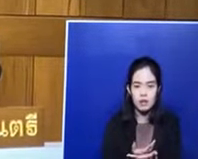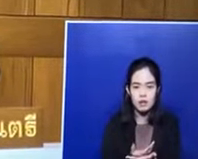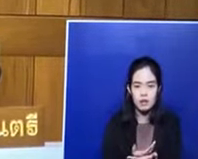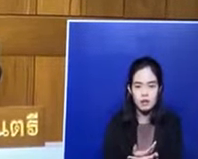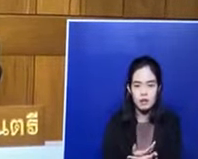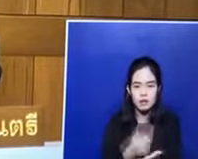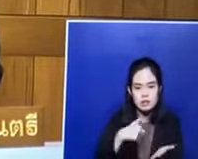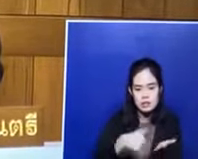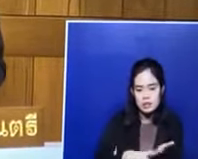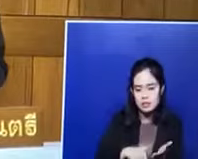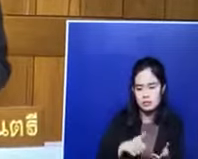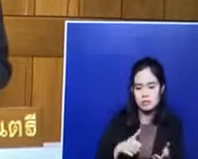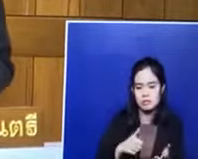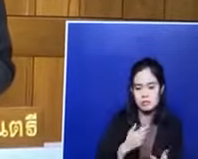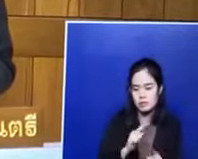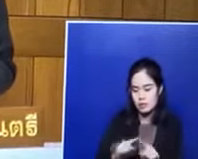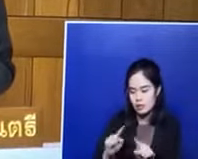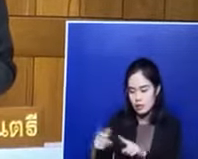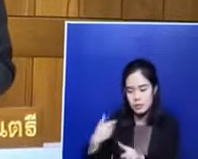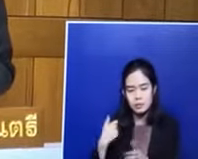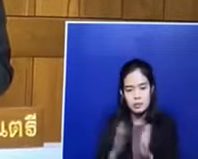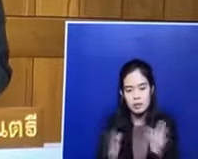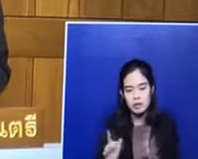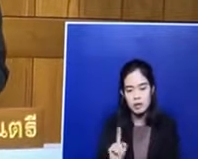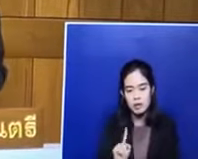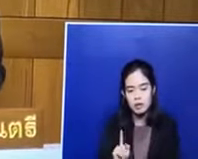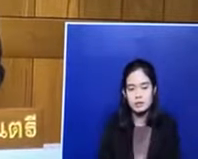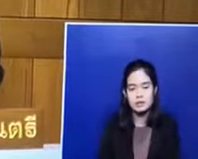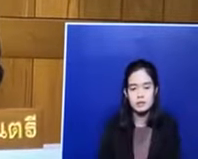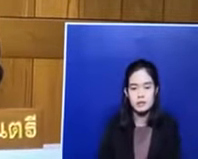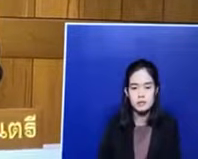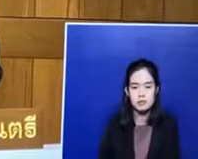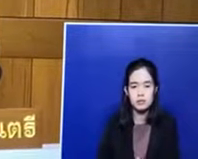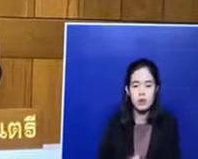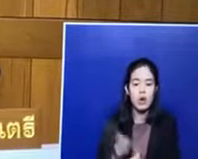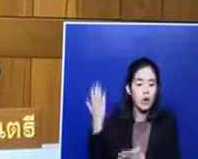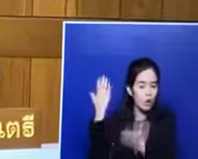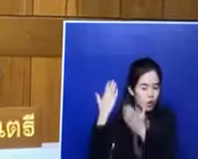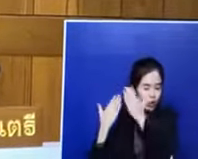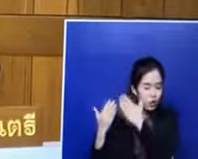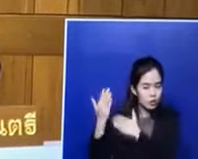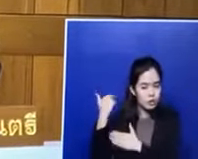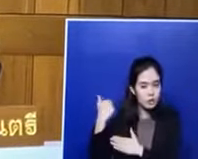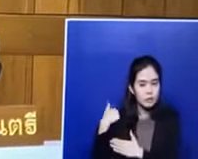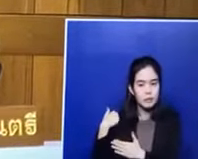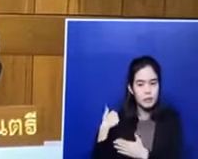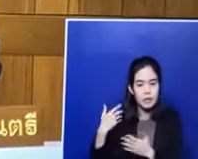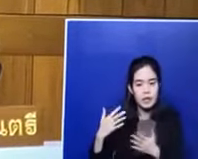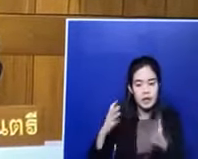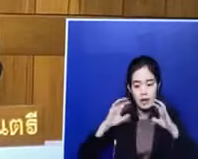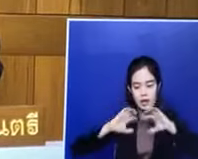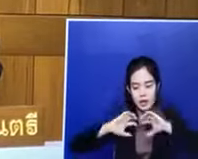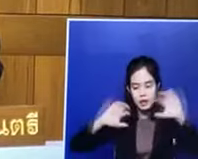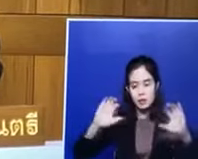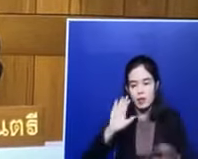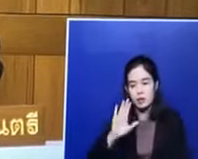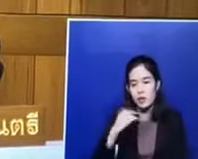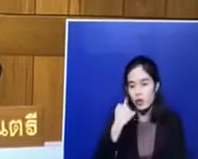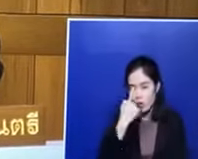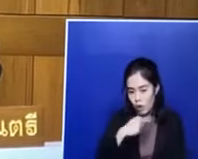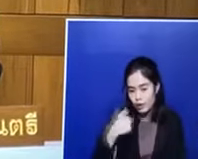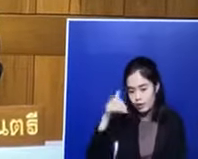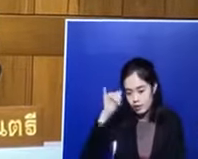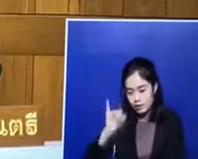รัฐบาลก่อนหน้าผมนะครับทราบดีนะครับรัฐบาลใครปี